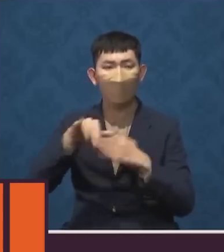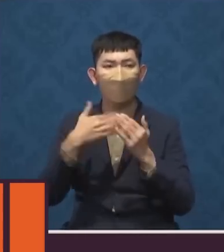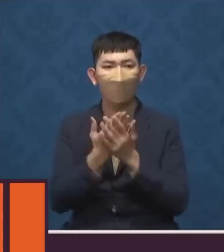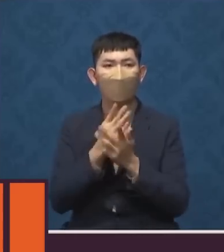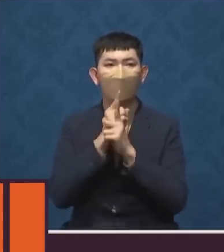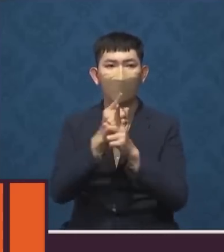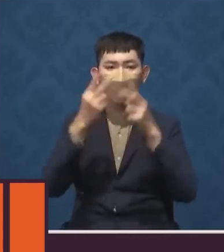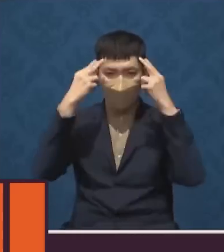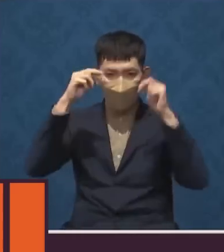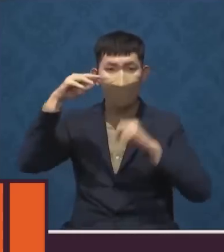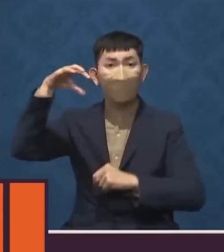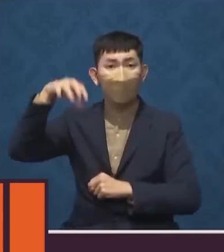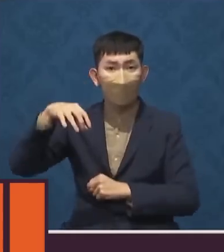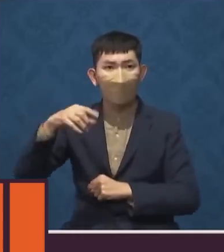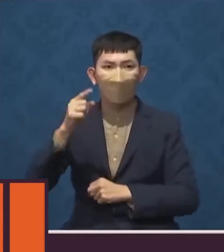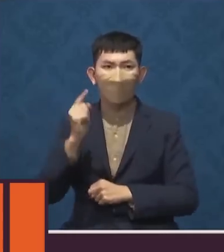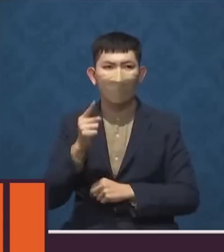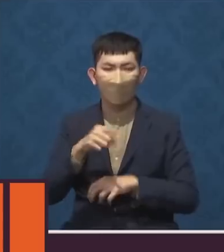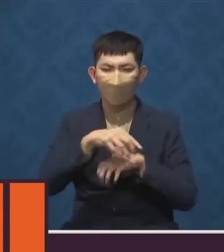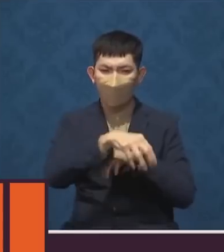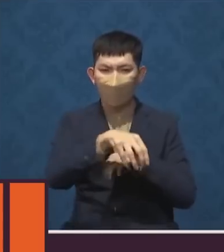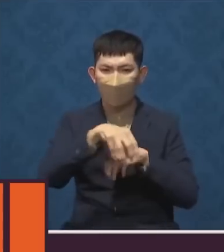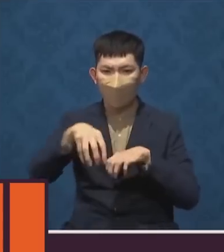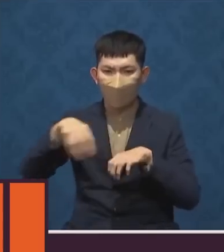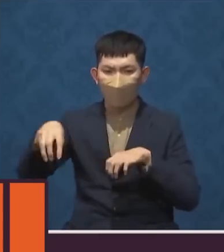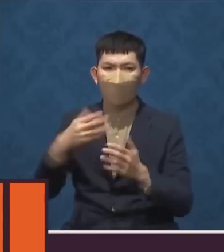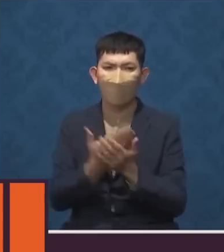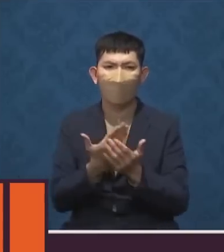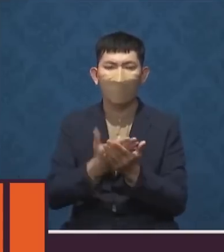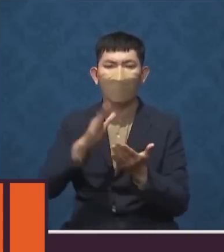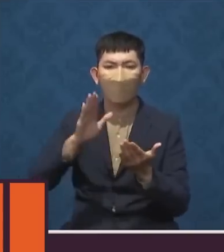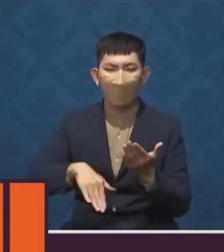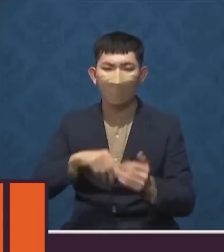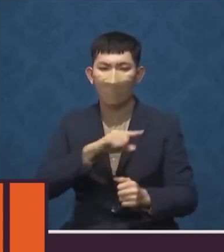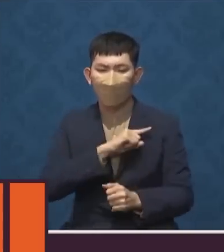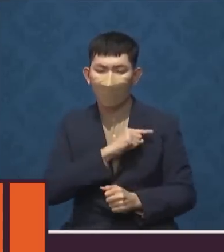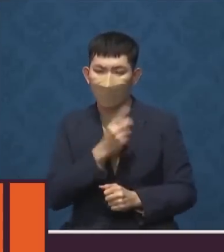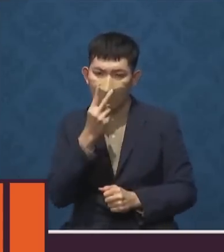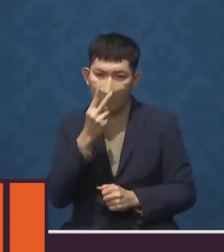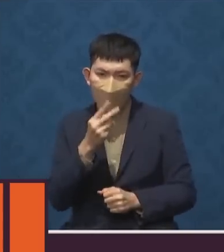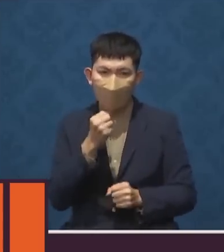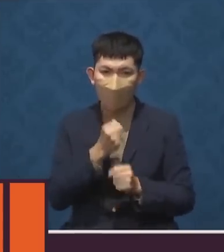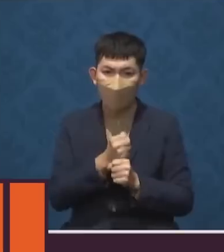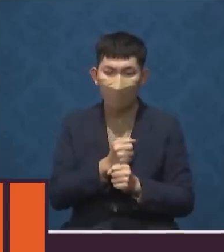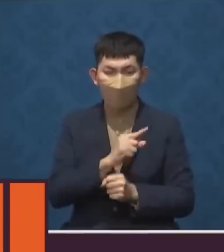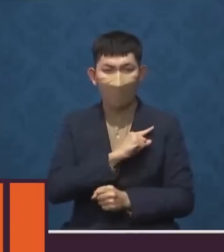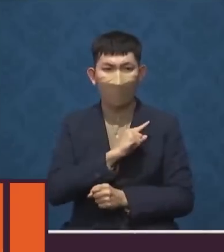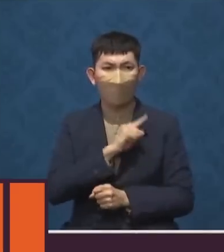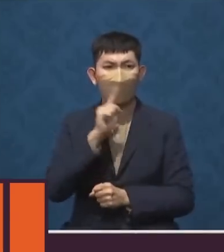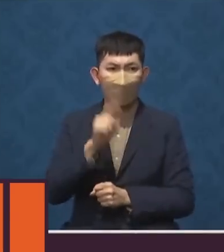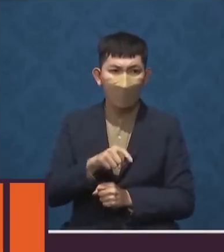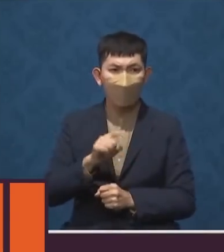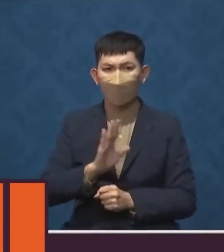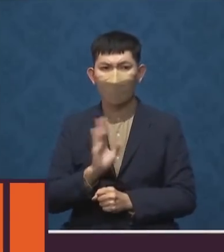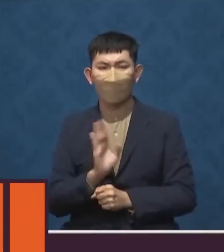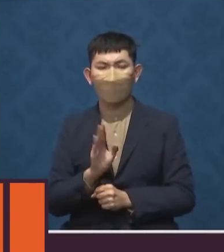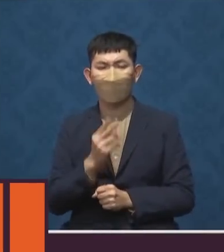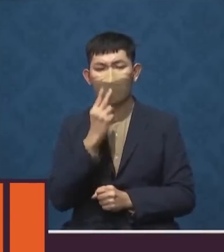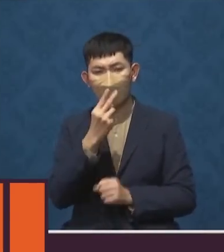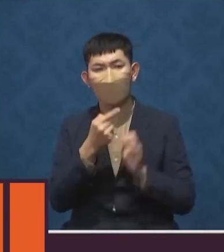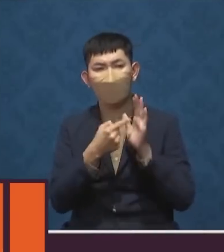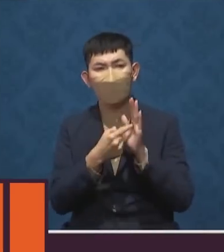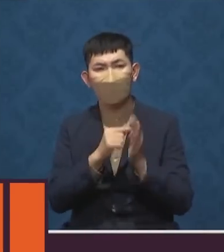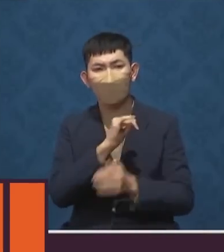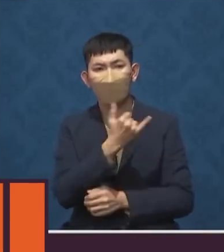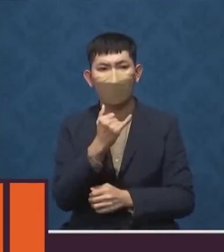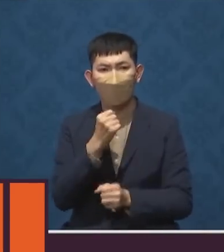กนายกแลวเขามจมห NEW YOLที่สมควรถูกปับรบทบาทถกทบทวน ถความจำเป็ของภารกิจโยเฉพาะภารกิของบานหนวยงาน ใ